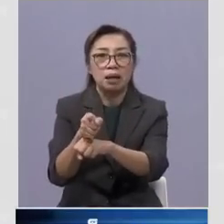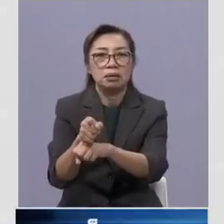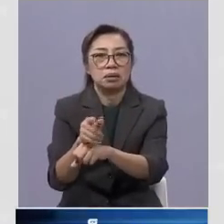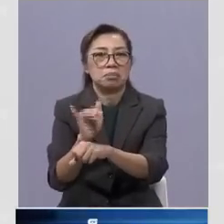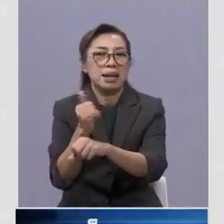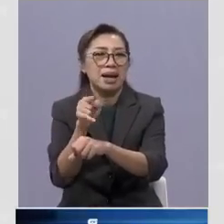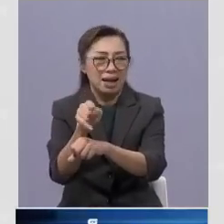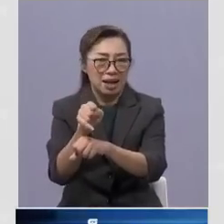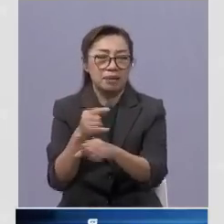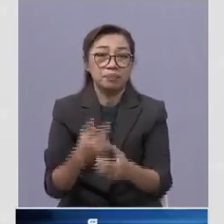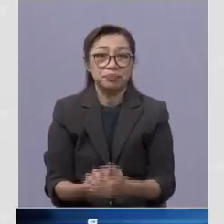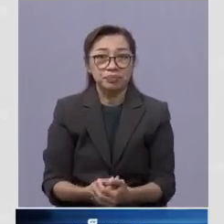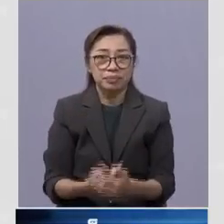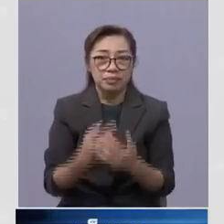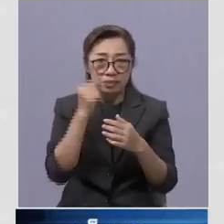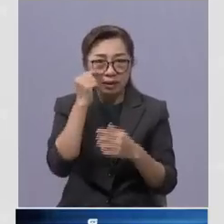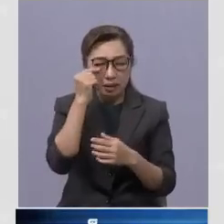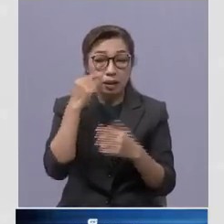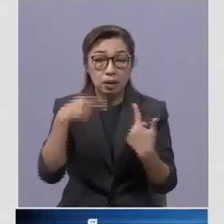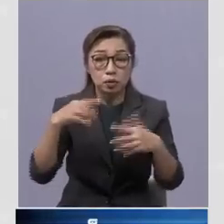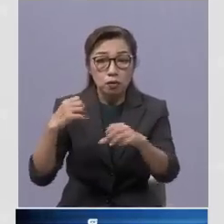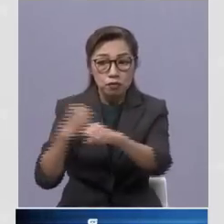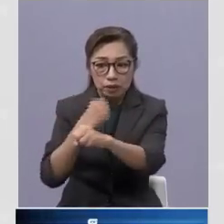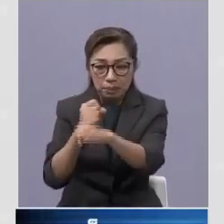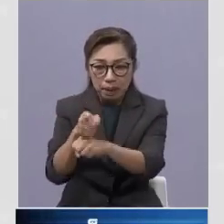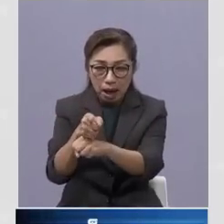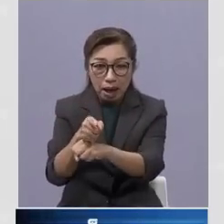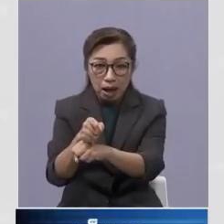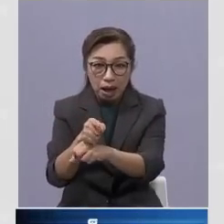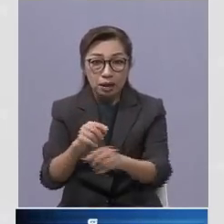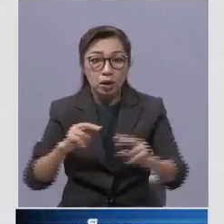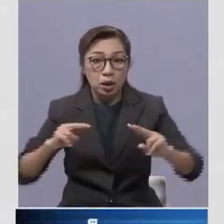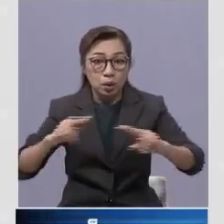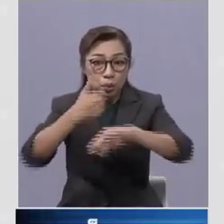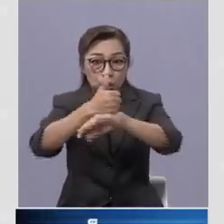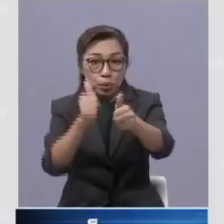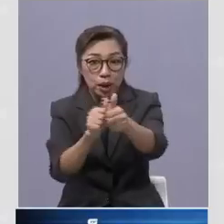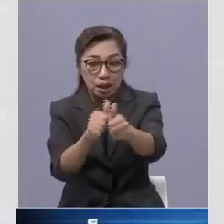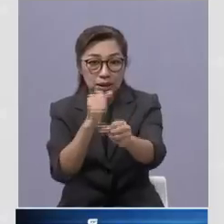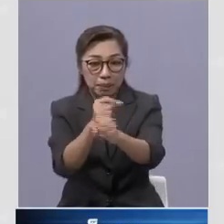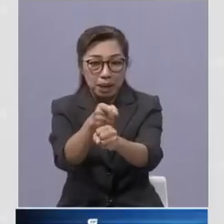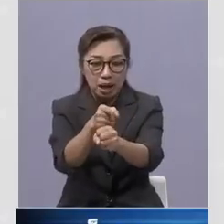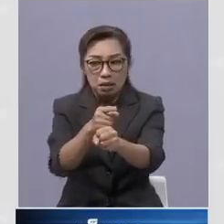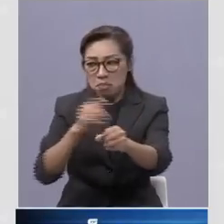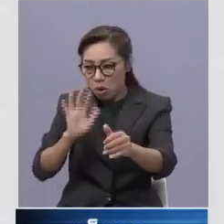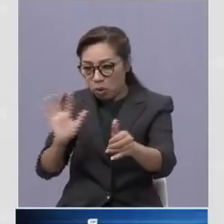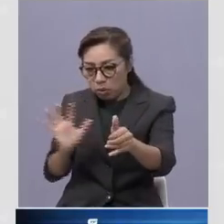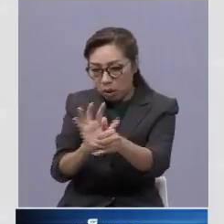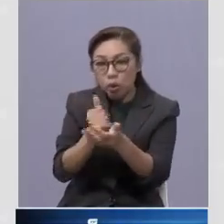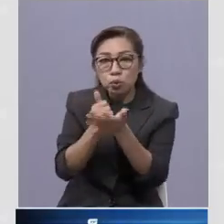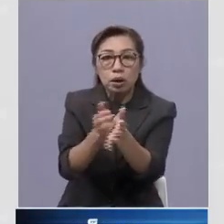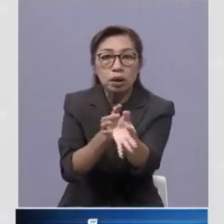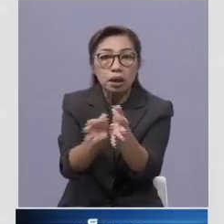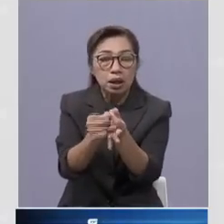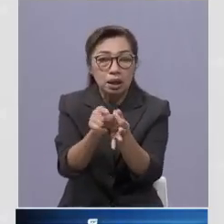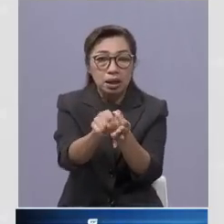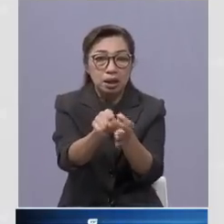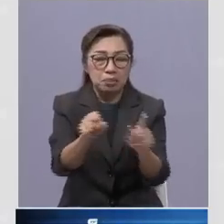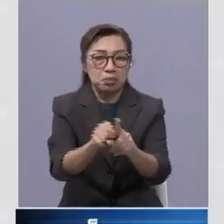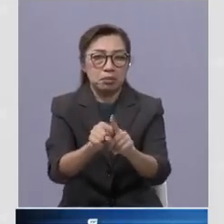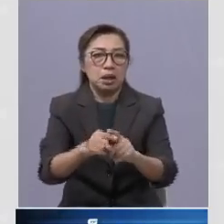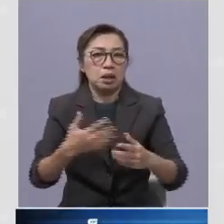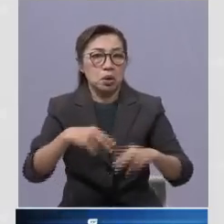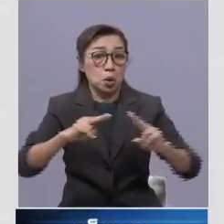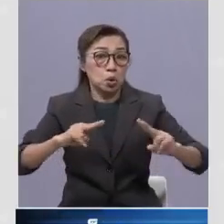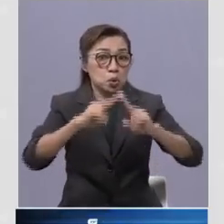มนตรีที่ร้ายกว่าการทดลองงานคือรัฐมนตรียังมีพี่เลี้ยงอยู่ข้างนอกบางกระทรวงคนที่อยู่ข้างนอกนั้นคือรัฐมนตรีตัวจริง